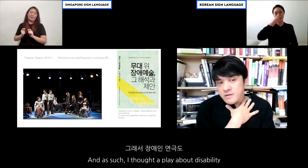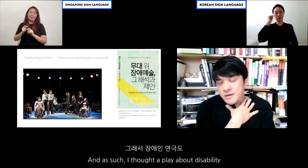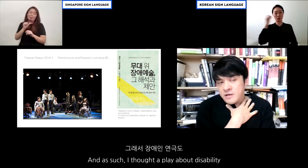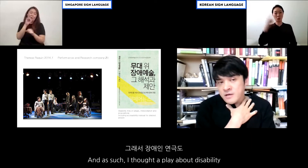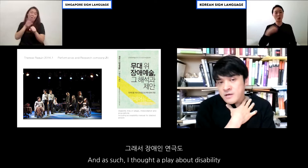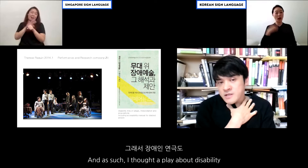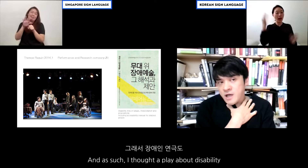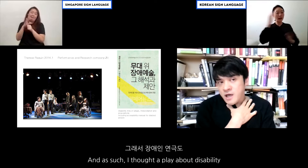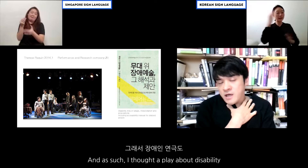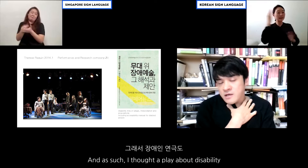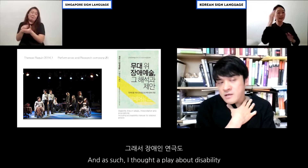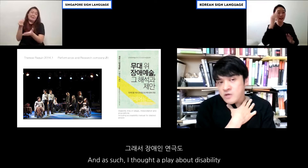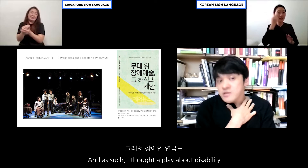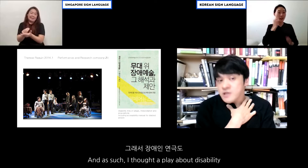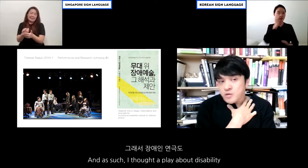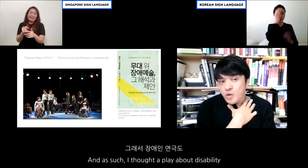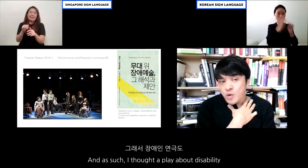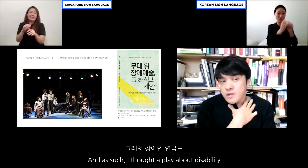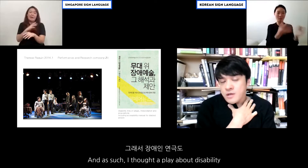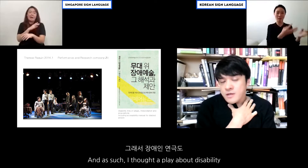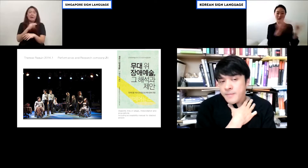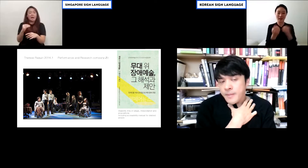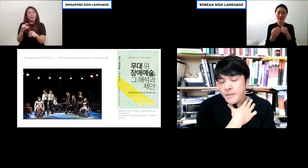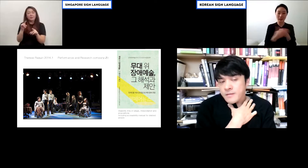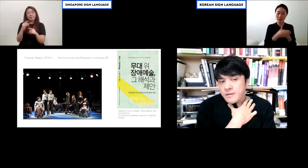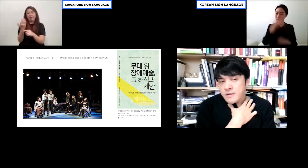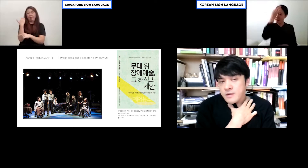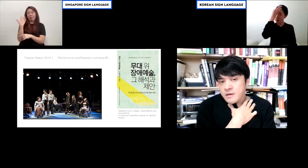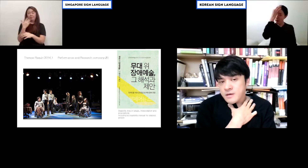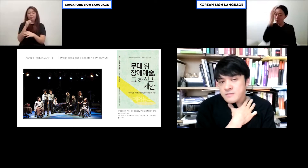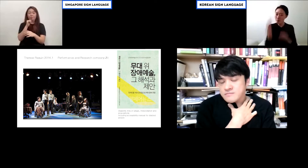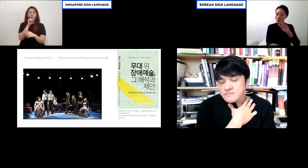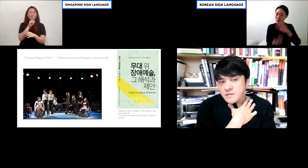그래서 장애 연극도